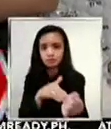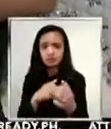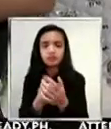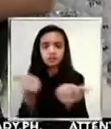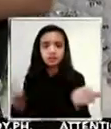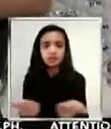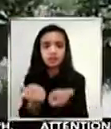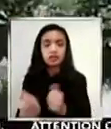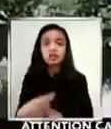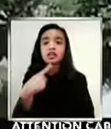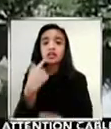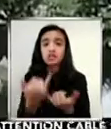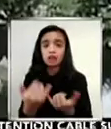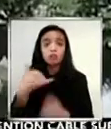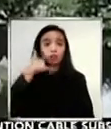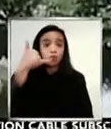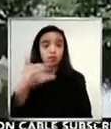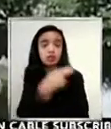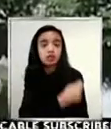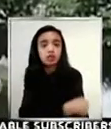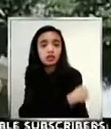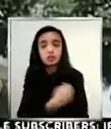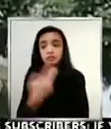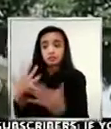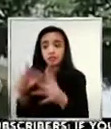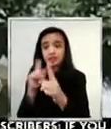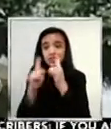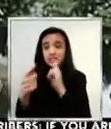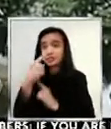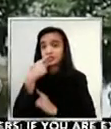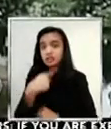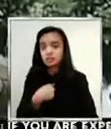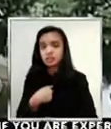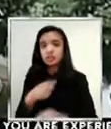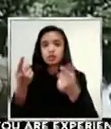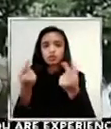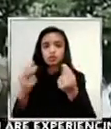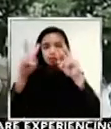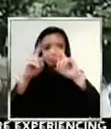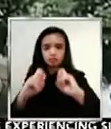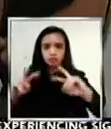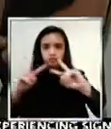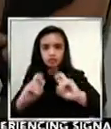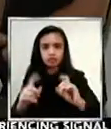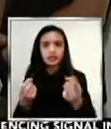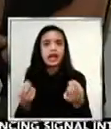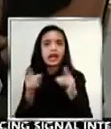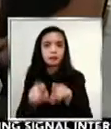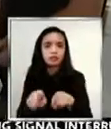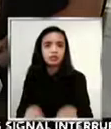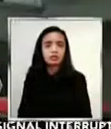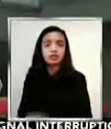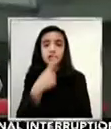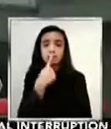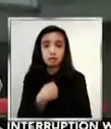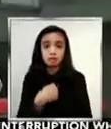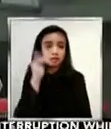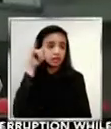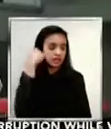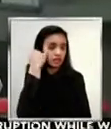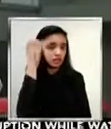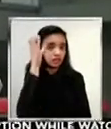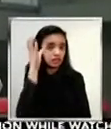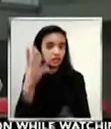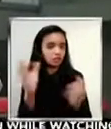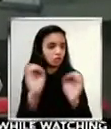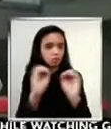aming nakausap, nagsasagawa na rin sila ng investigasyon sa insidente. Sabi ni John Christian, sinabihan silang wala rin daw OB-GYN sa Grace